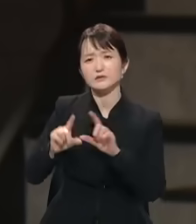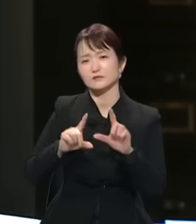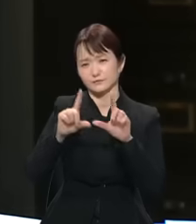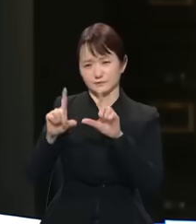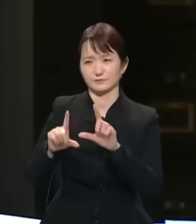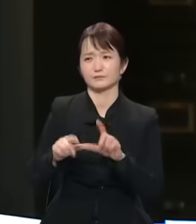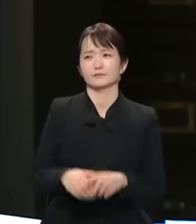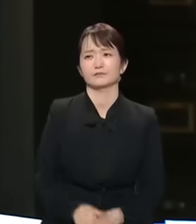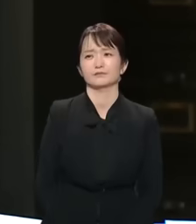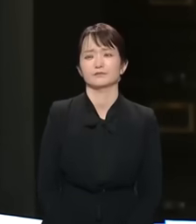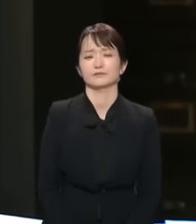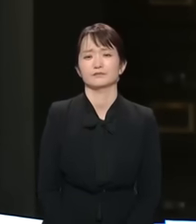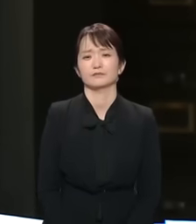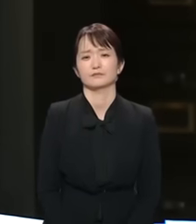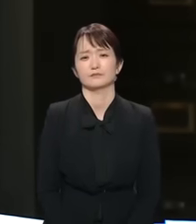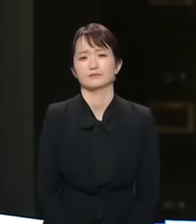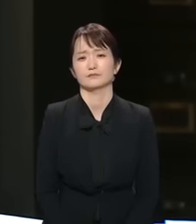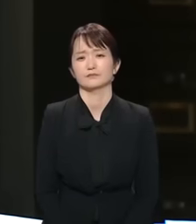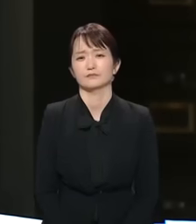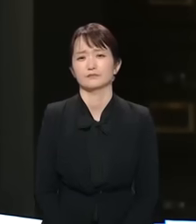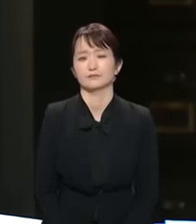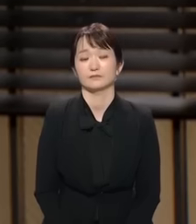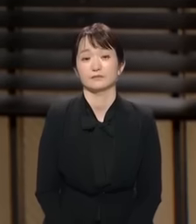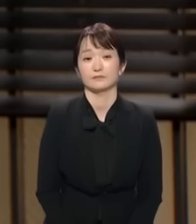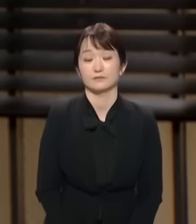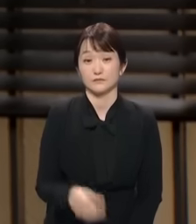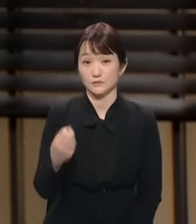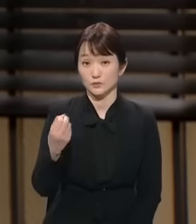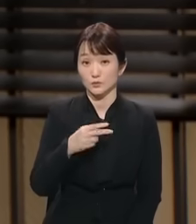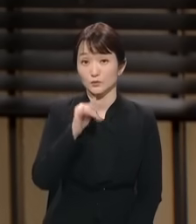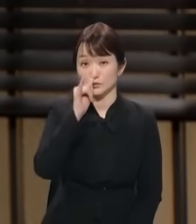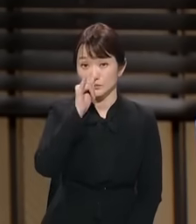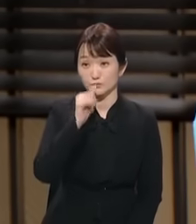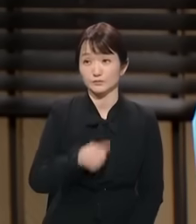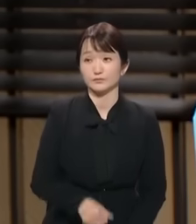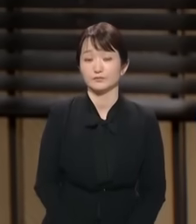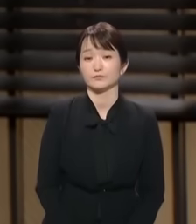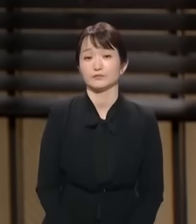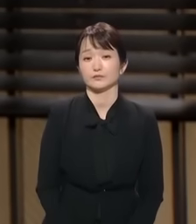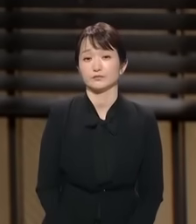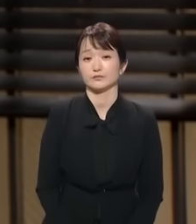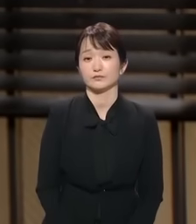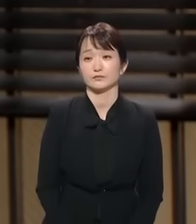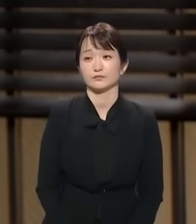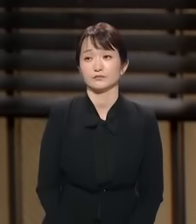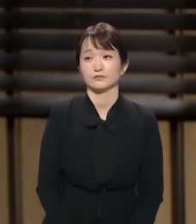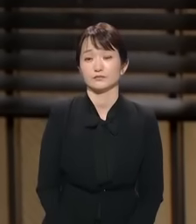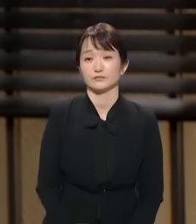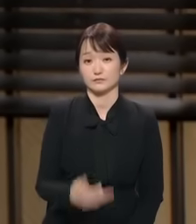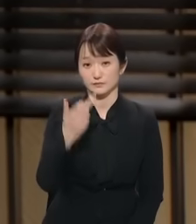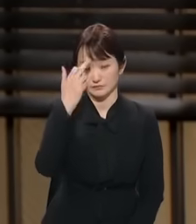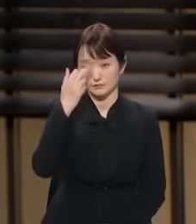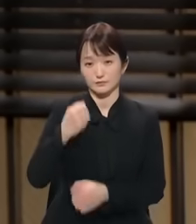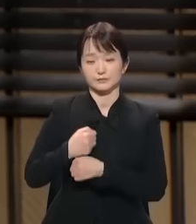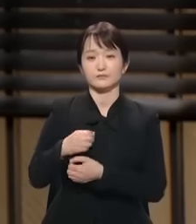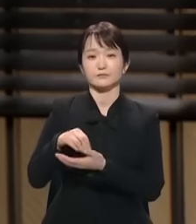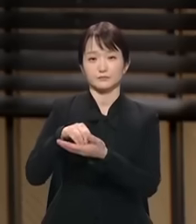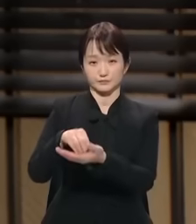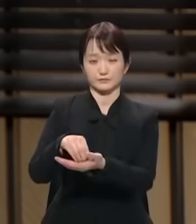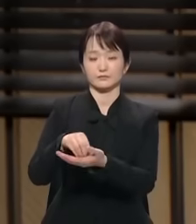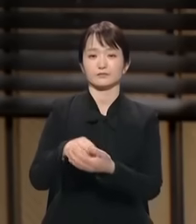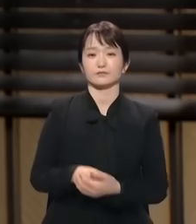서럽고 힘들었겠네요. 양 변호사님. 근데 여기서 끝이 아니었습니다. 이 상황에서 이제 최 씨는 군대를 갔습니다.